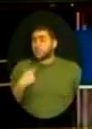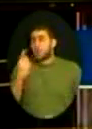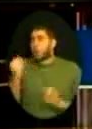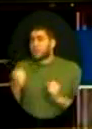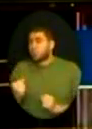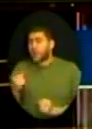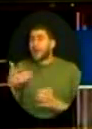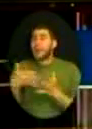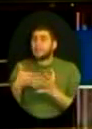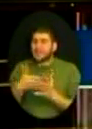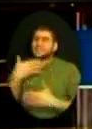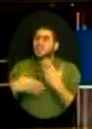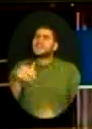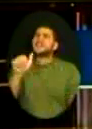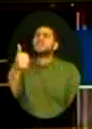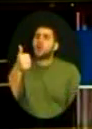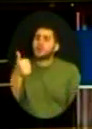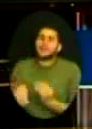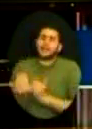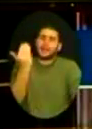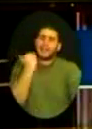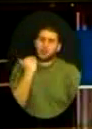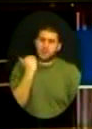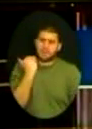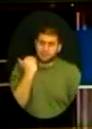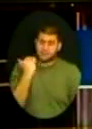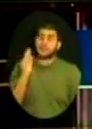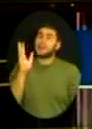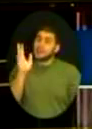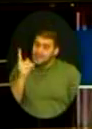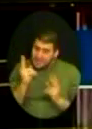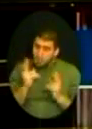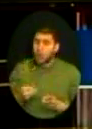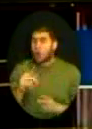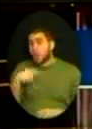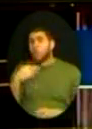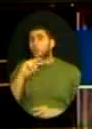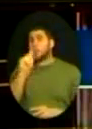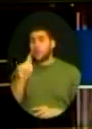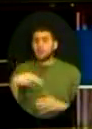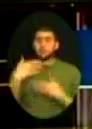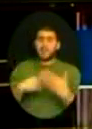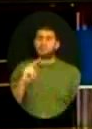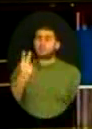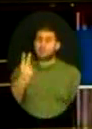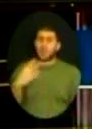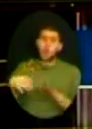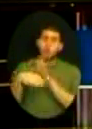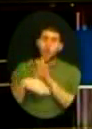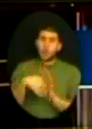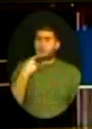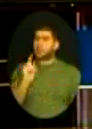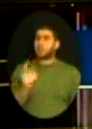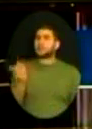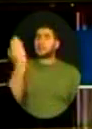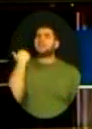שהבדיקה היא שלב ראשוני, מקדמי אם תרצי, ושלגמרי יכול להיות לו שלב ב', מבחינת החוק, הוא לא צריך